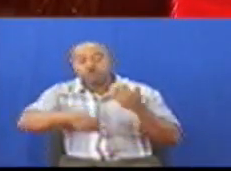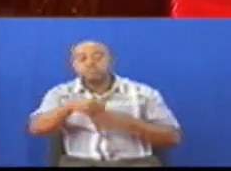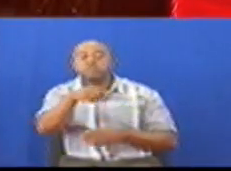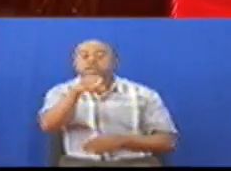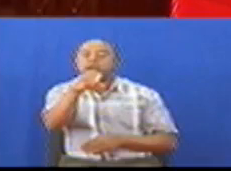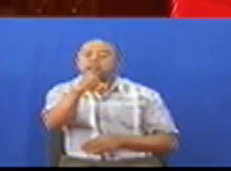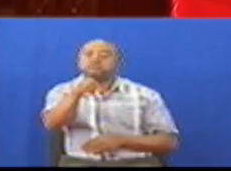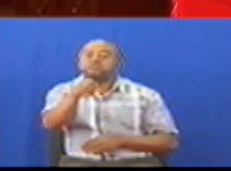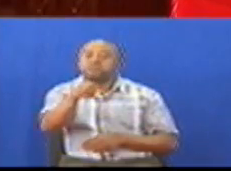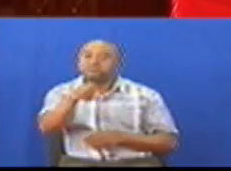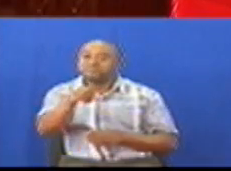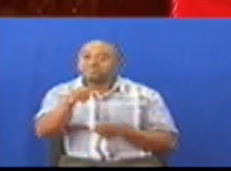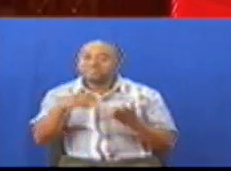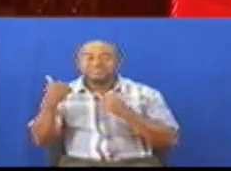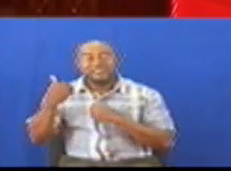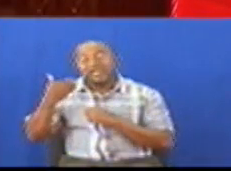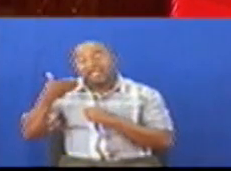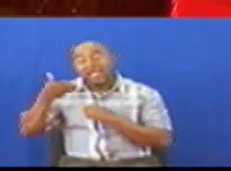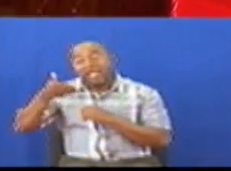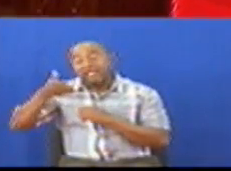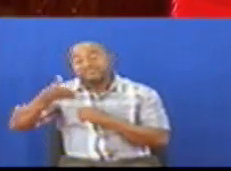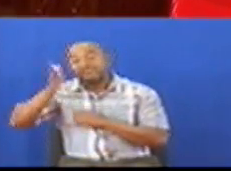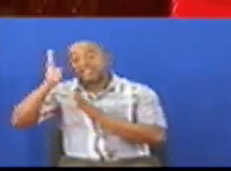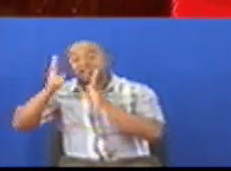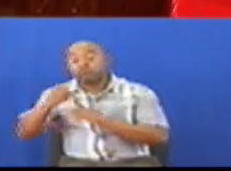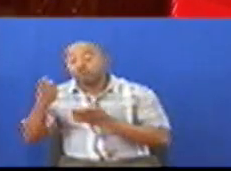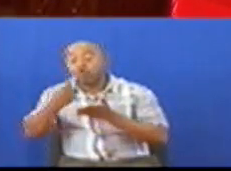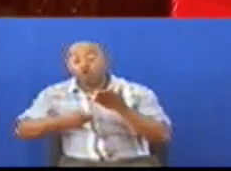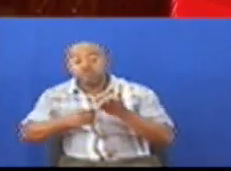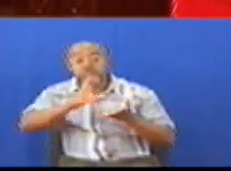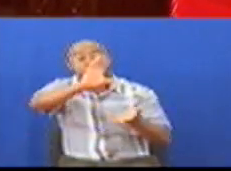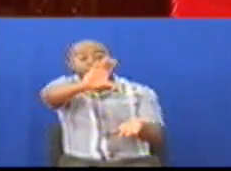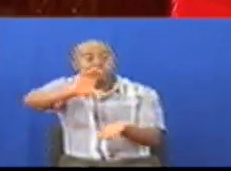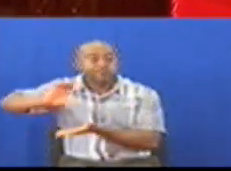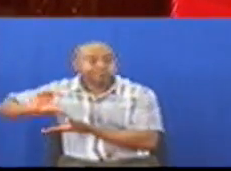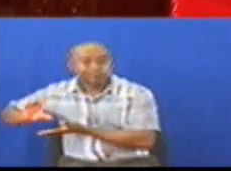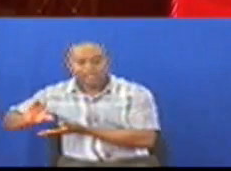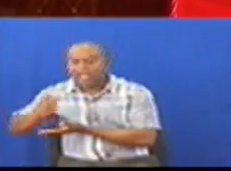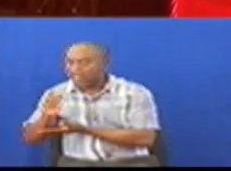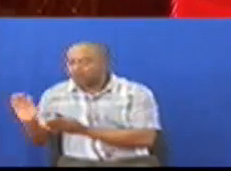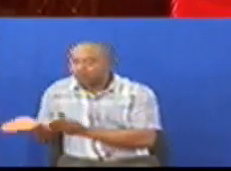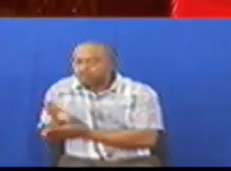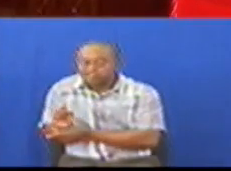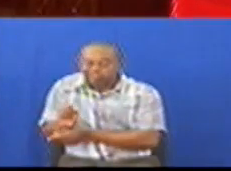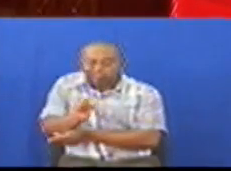kuwa serikali kuu inachukua fedha hizo na urejeshaji wake unakuwa ni pale